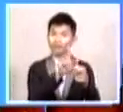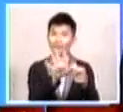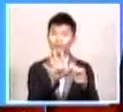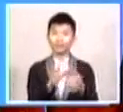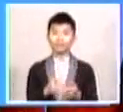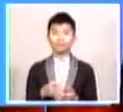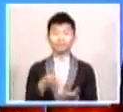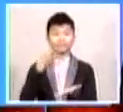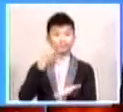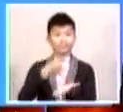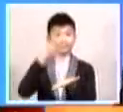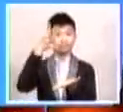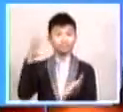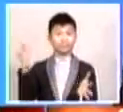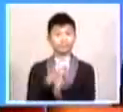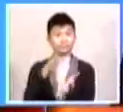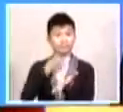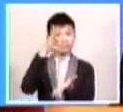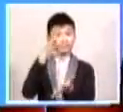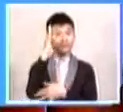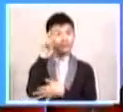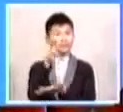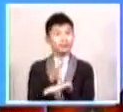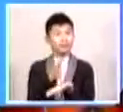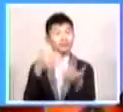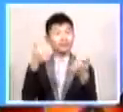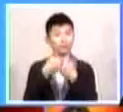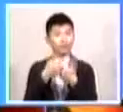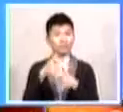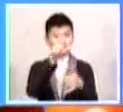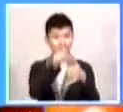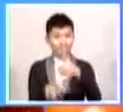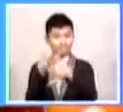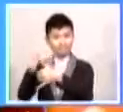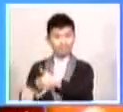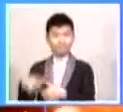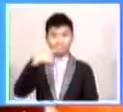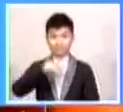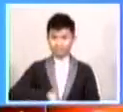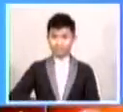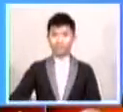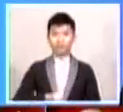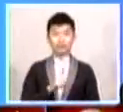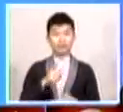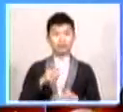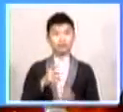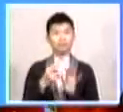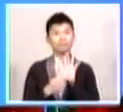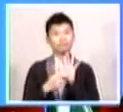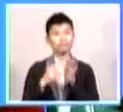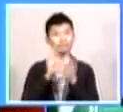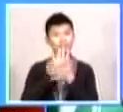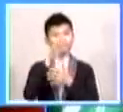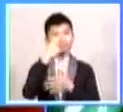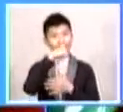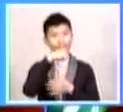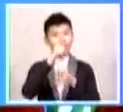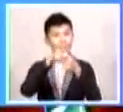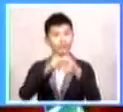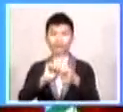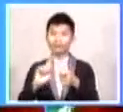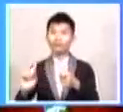这4次的政见发表会，我们各自讲出了我们对台湾的愿景。我